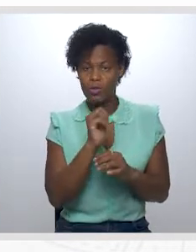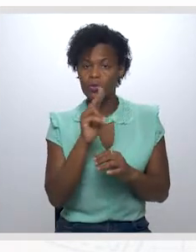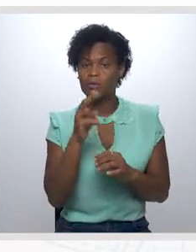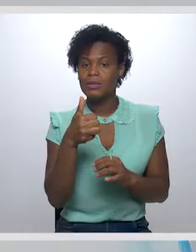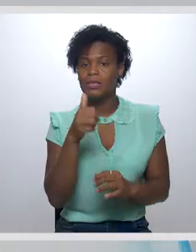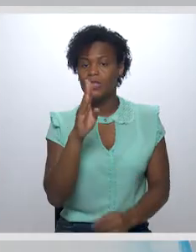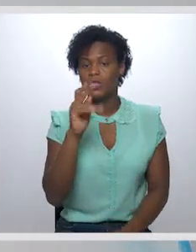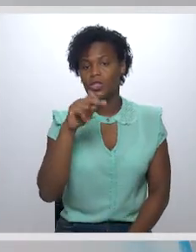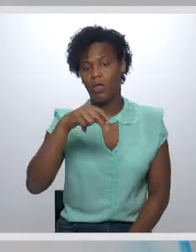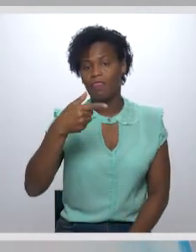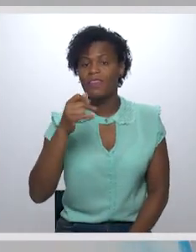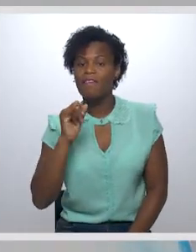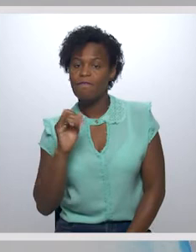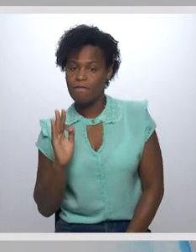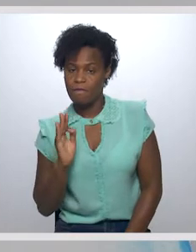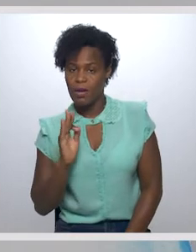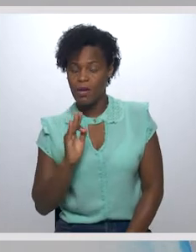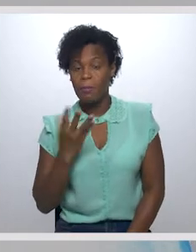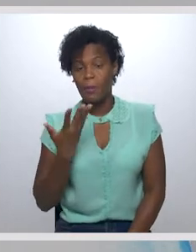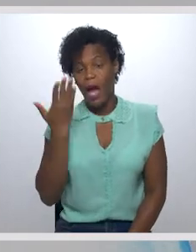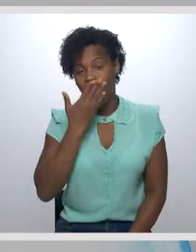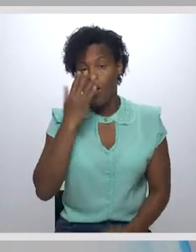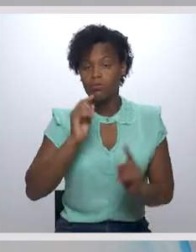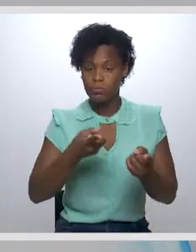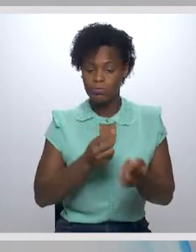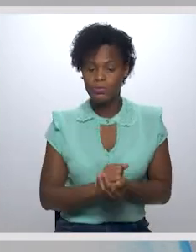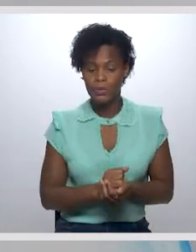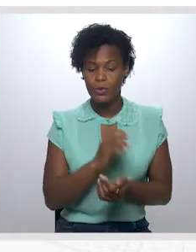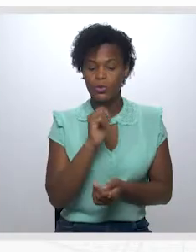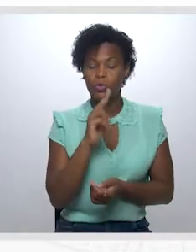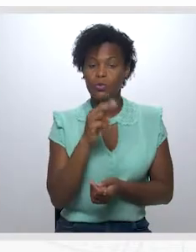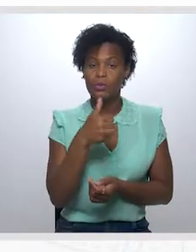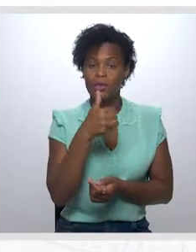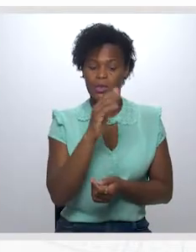subjonctif. On commence notre cours. Le subjonctif.